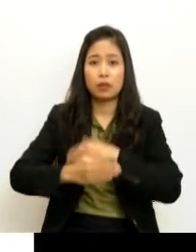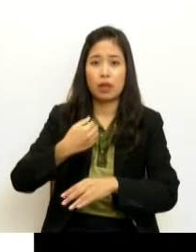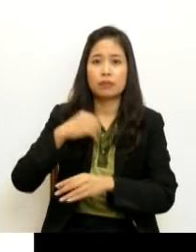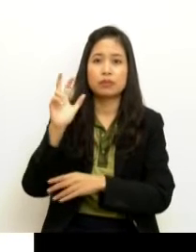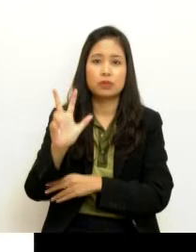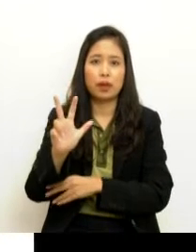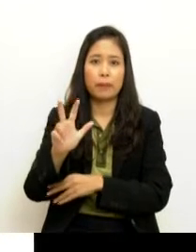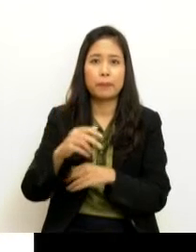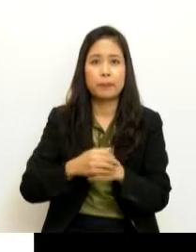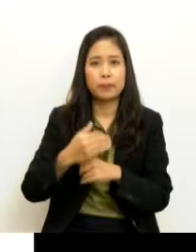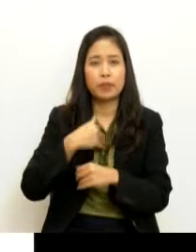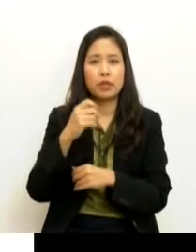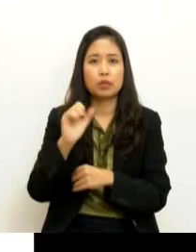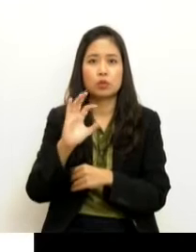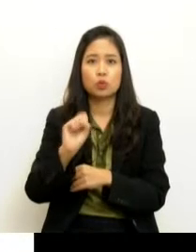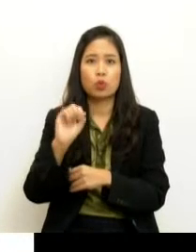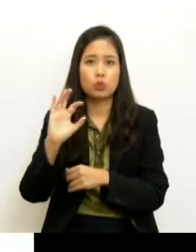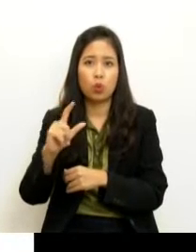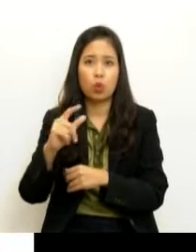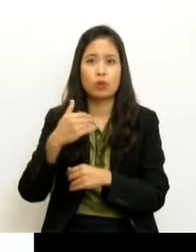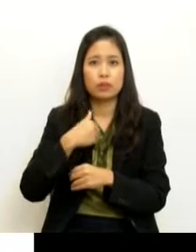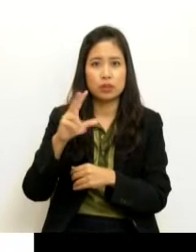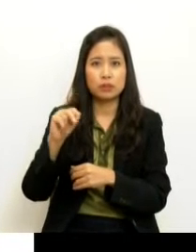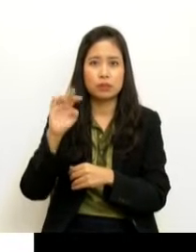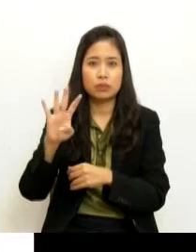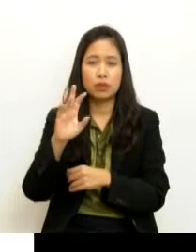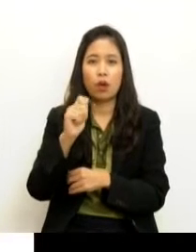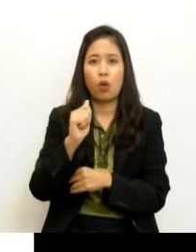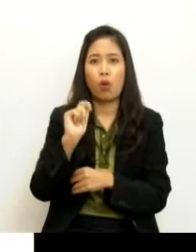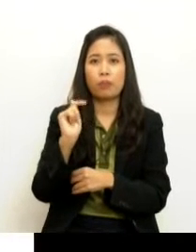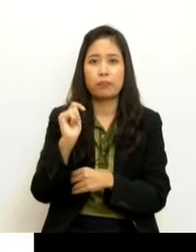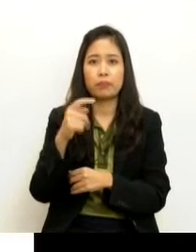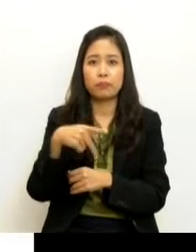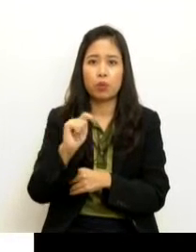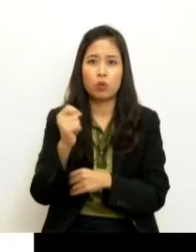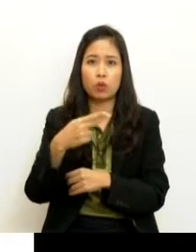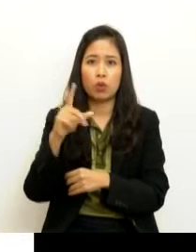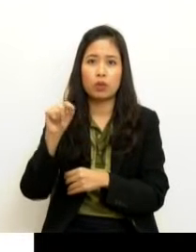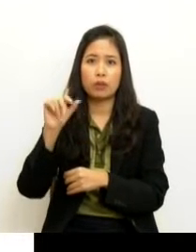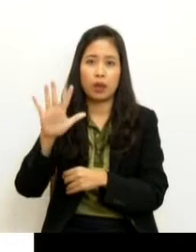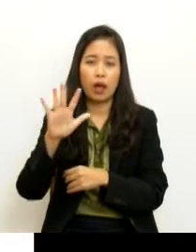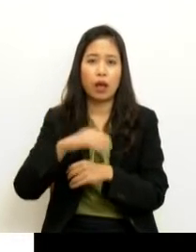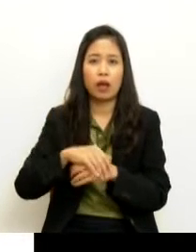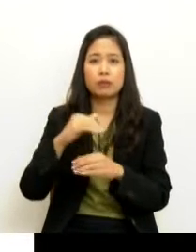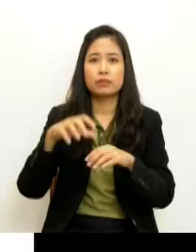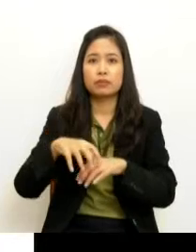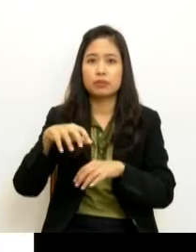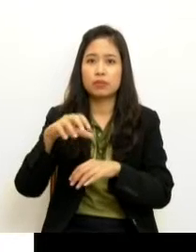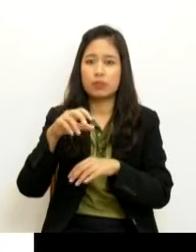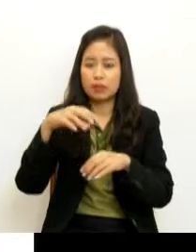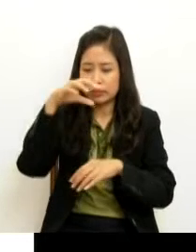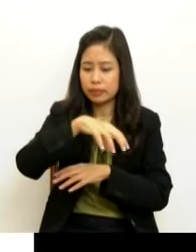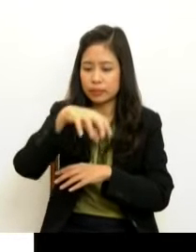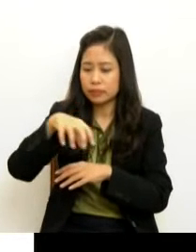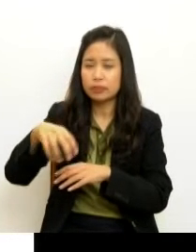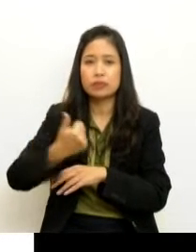ช34อปท25แล้วก็สังกัดอื่นๆอีกถ้าดูตาม